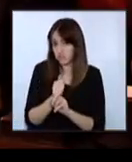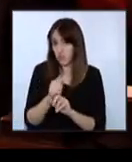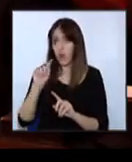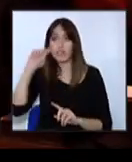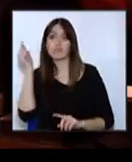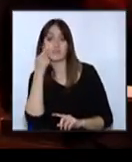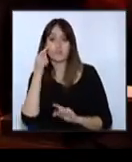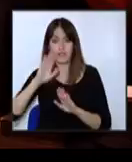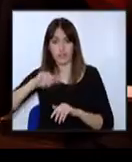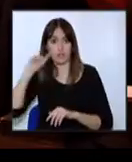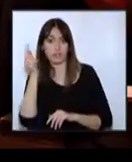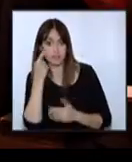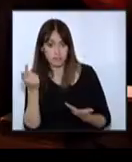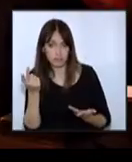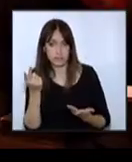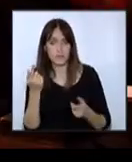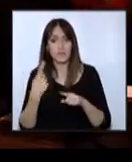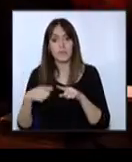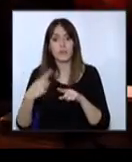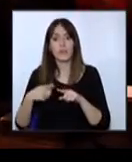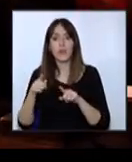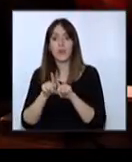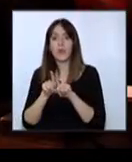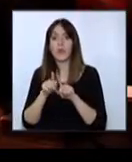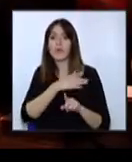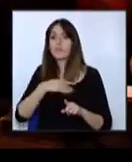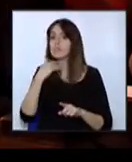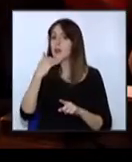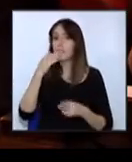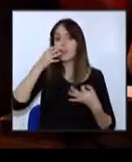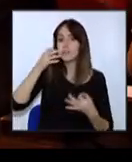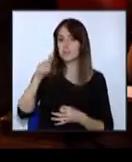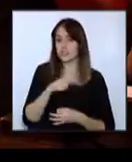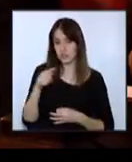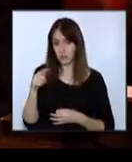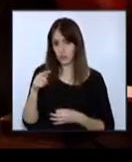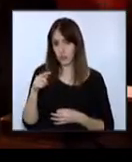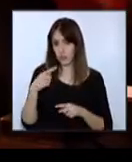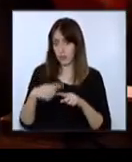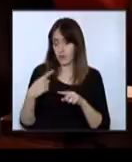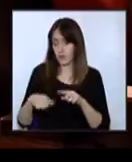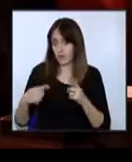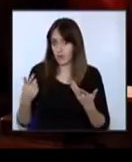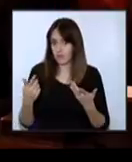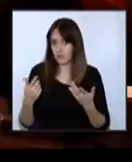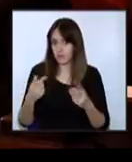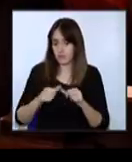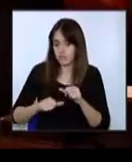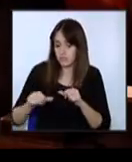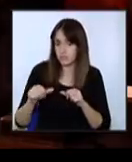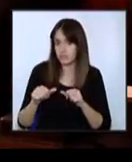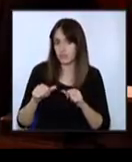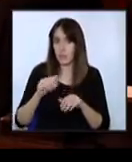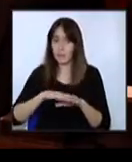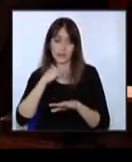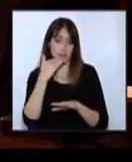Com que es va desmentir rotundament per part de l'alcaldessa, per saber si hi va haver alguna de veritat o no, perquè si avui ens diu que no, i potser d'aquí a 15 dies els mitjans de comunicació és per